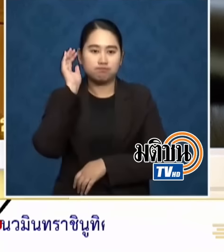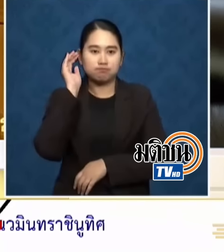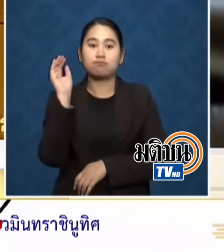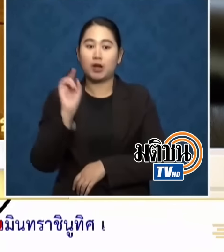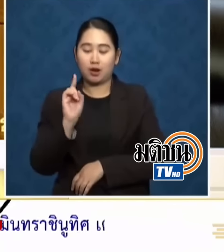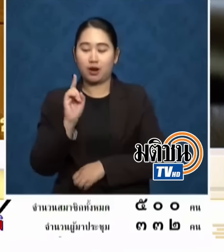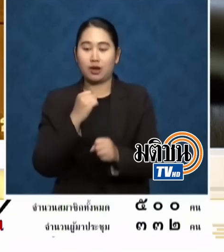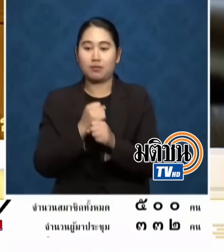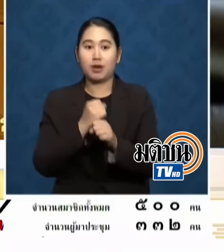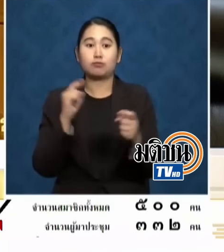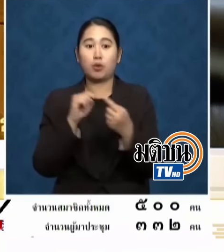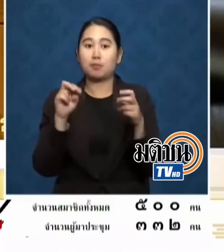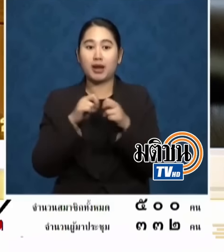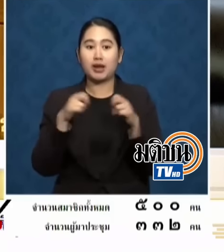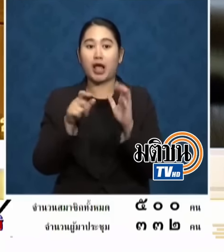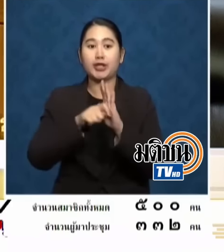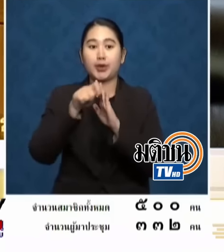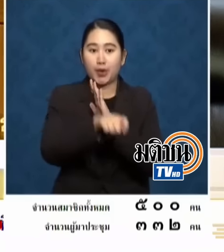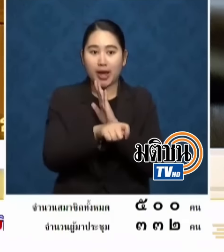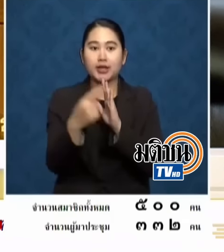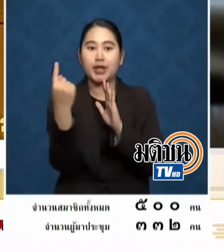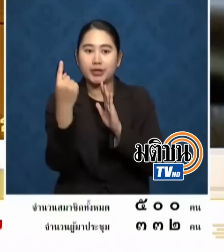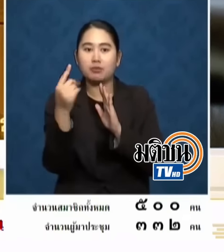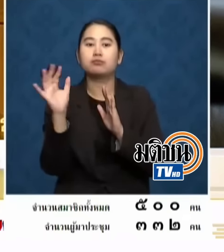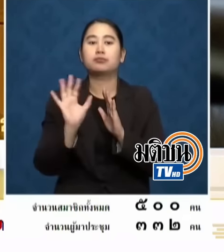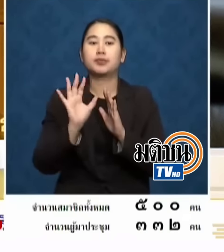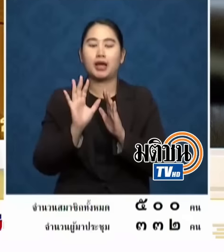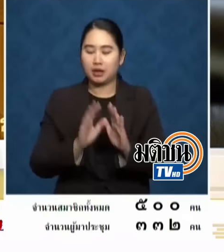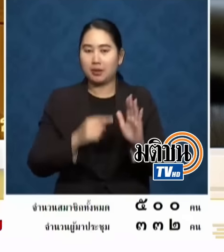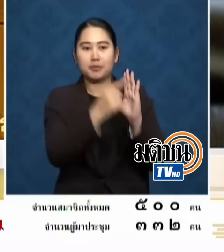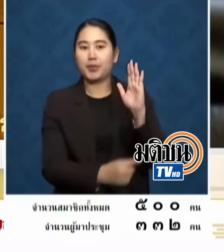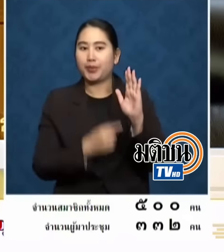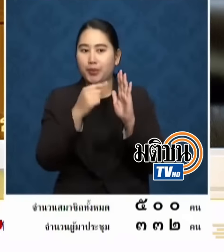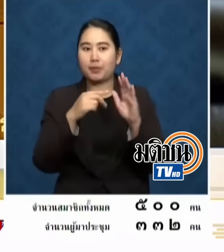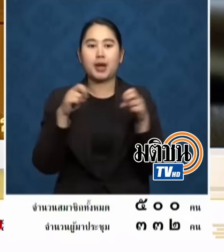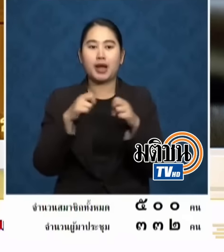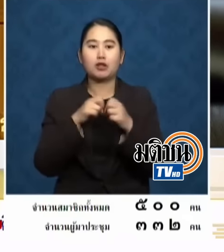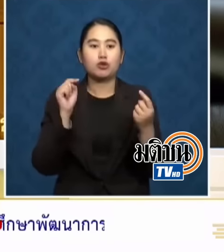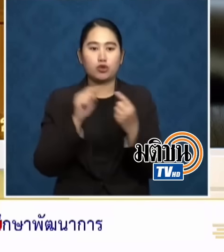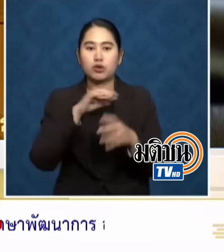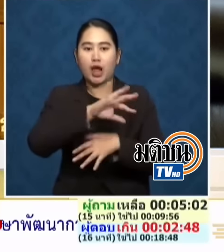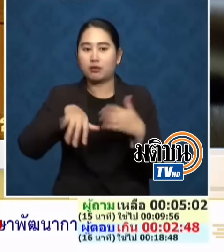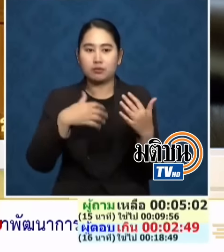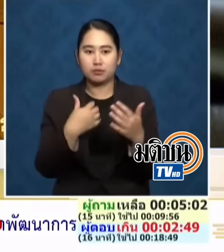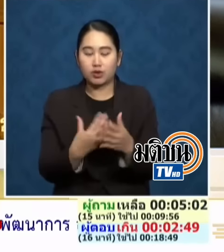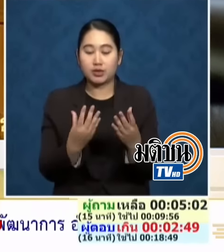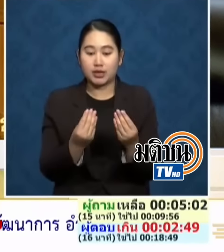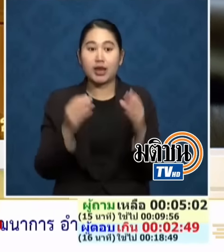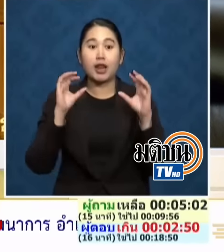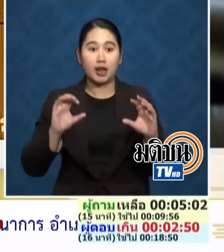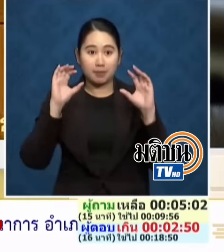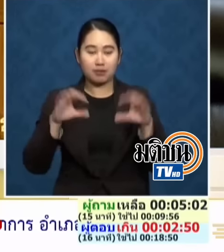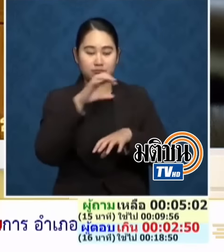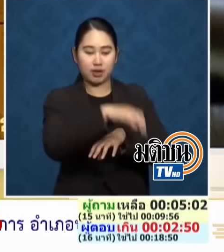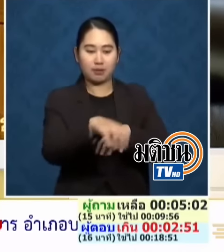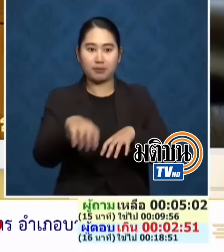ไม่ใช่ที่เขาให่ที่เดียวมันเกิดที่ทุกที่ที่เป็เขตปัติรูปที่ดินหรอทดนของรฐอีกก้า